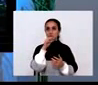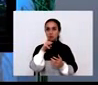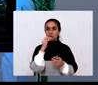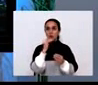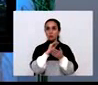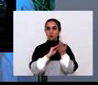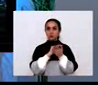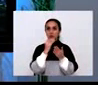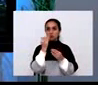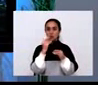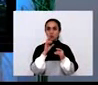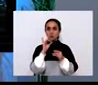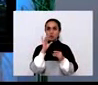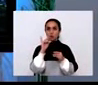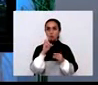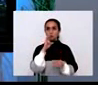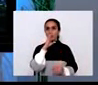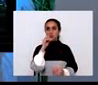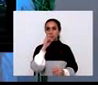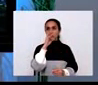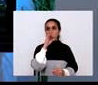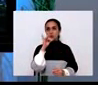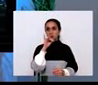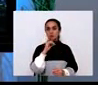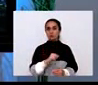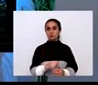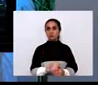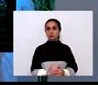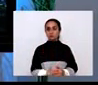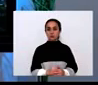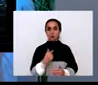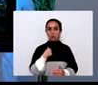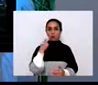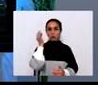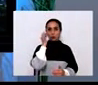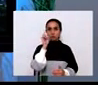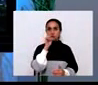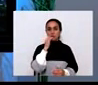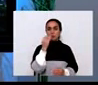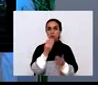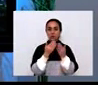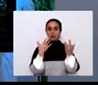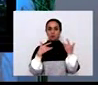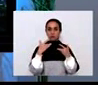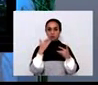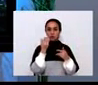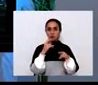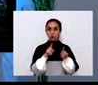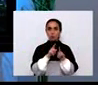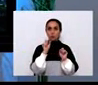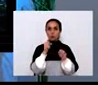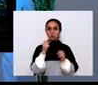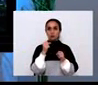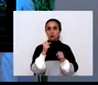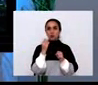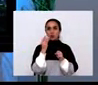и повторяющийся союз «ни», «ни». Союз для отрицания. Мы помним, что при отрицании может